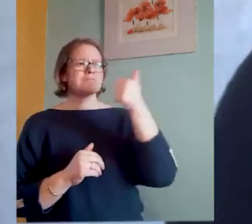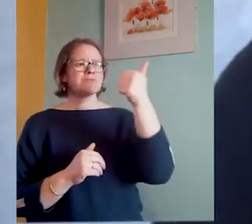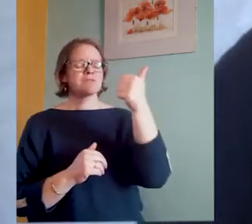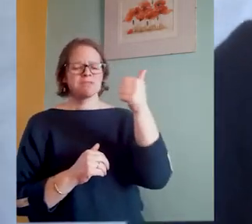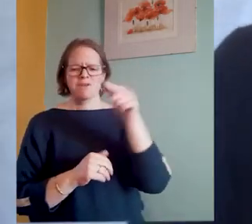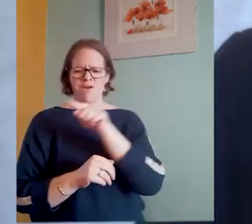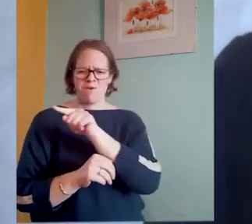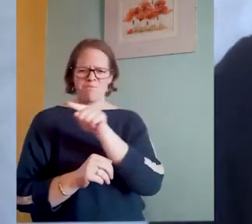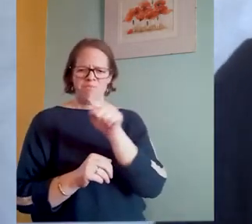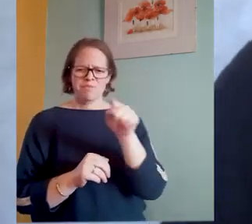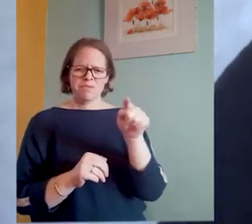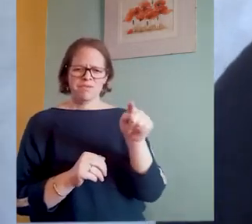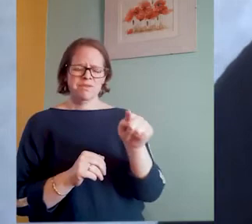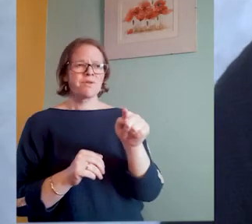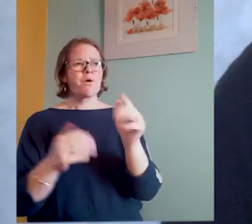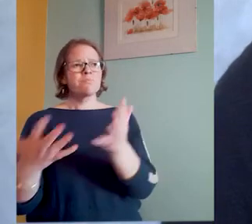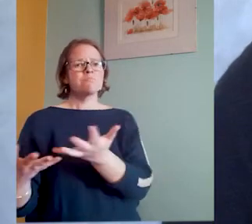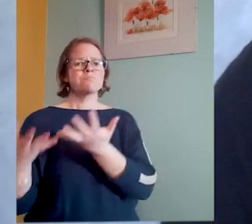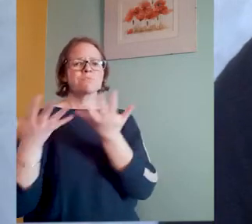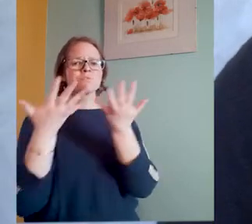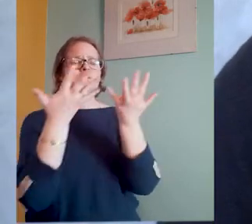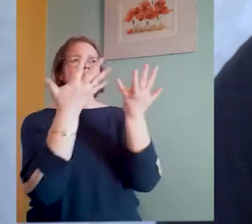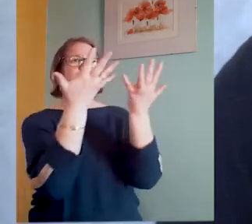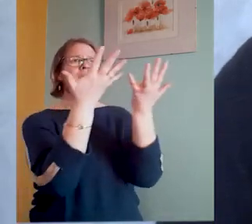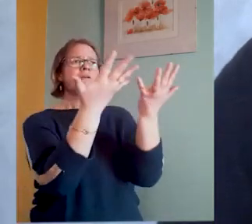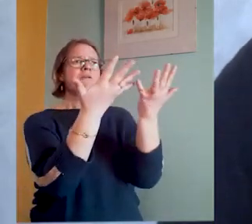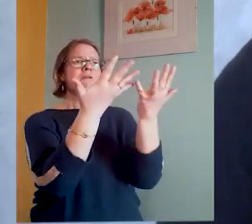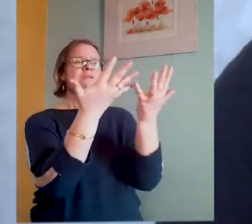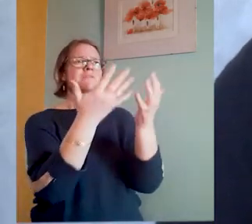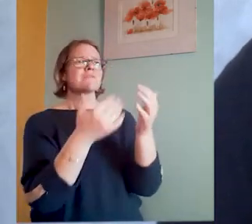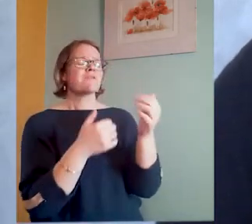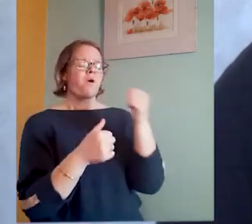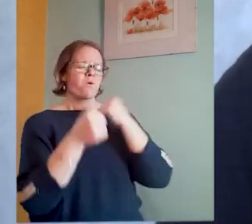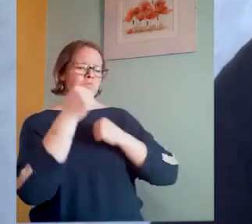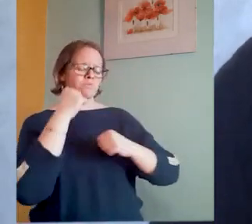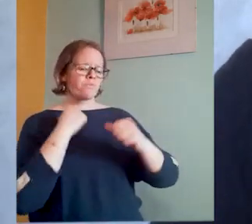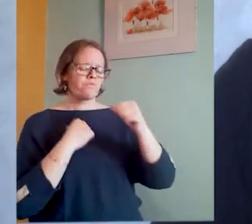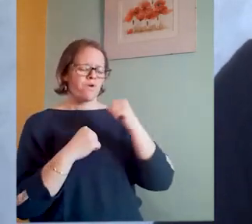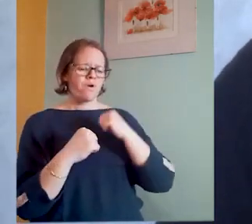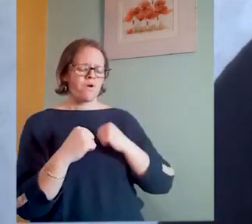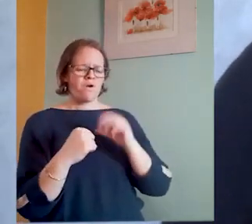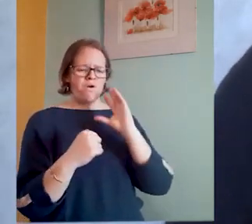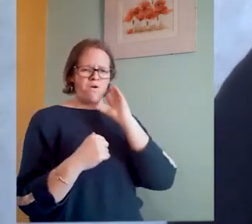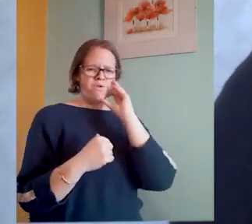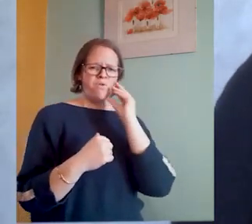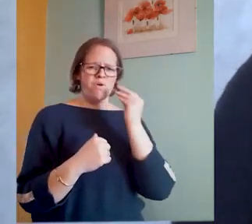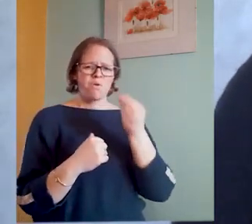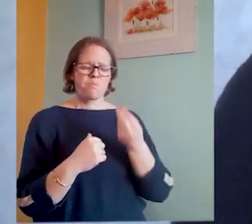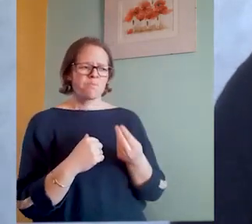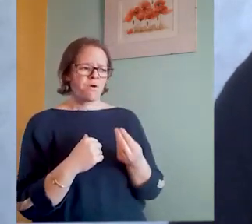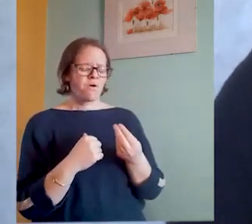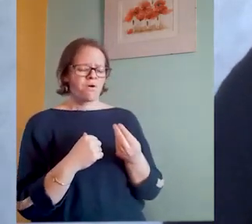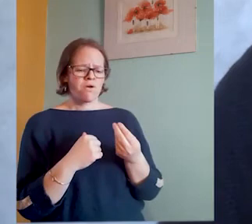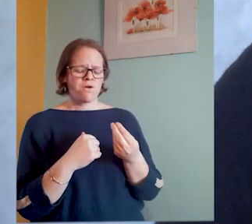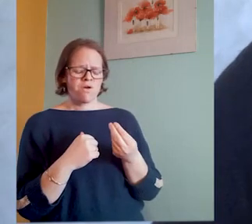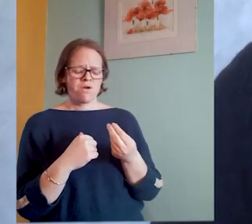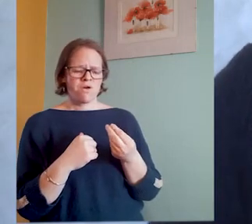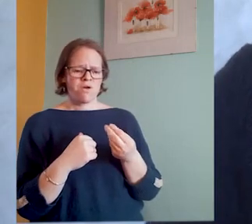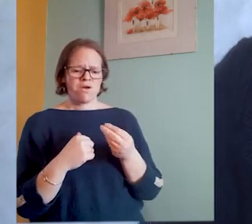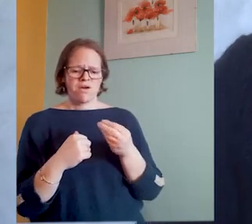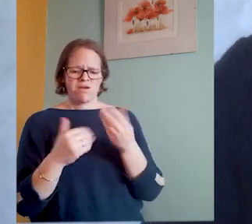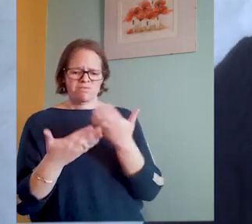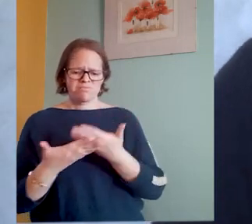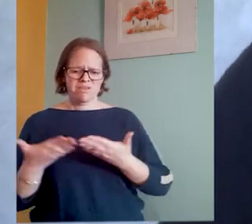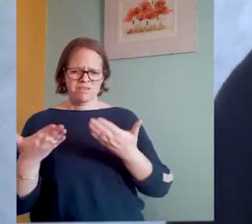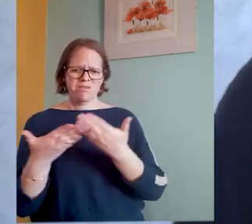remettons vraiment toutes ces personnes qui souffrent, ceux qui ont perdu des proches, ceux qui sont dans la difficulté, ceux